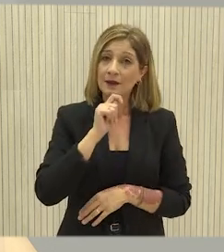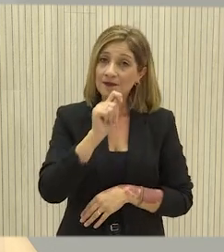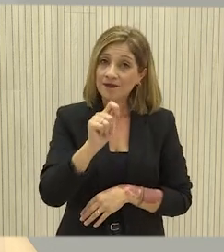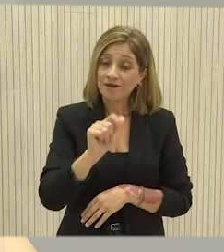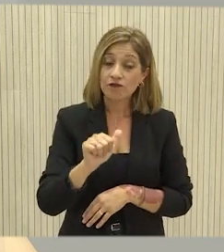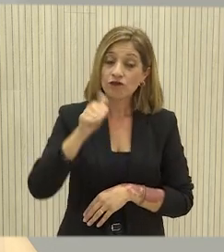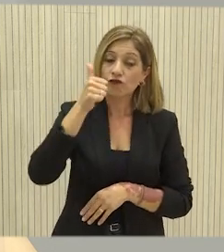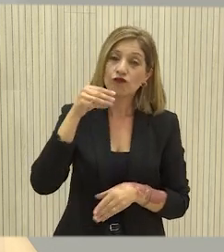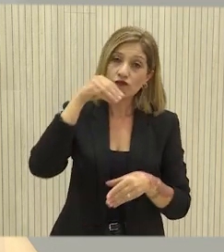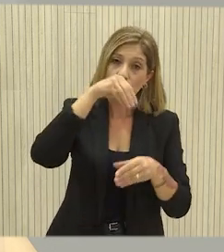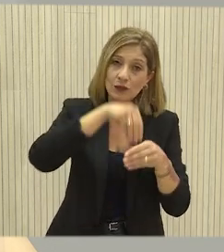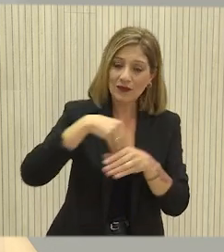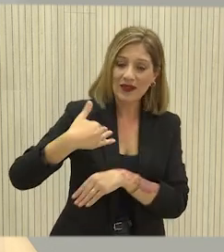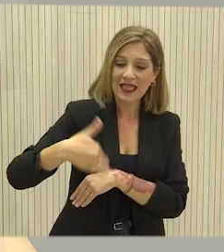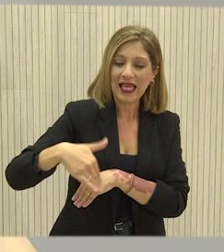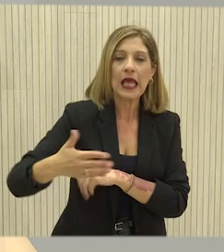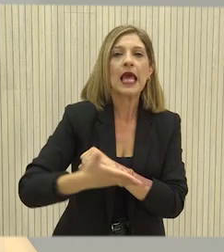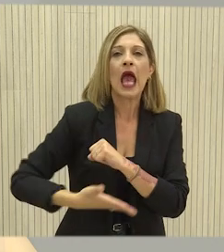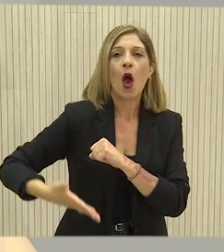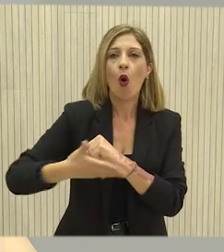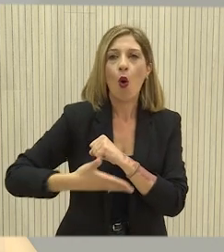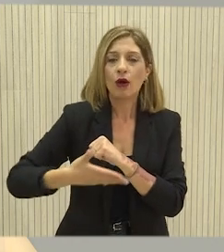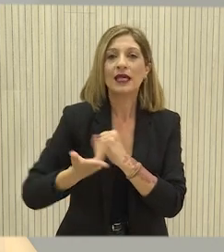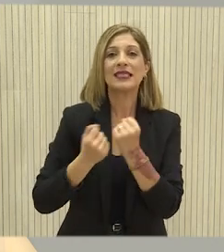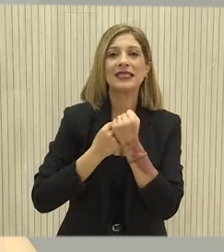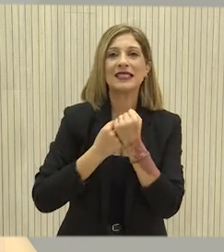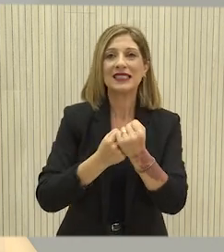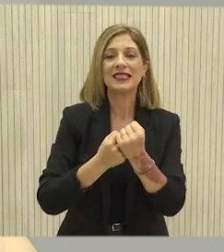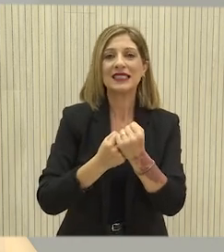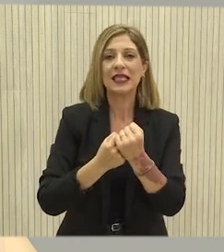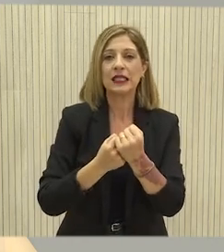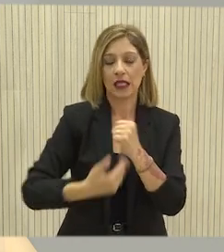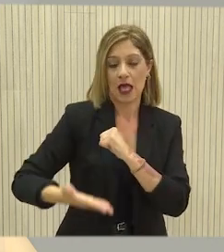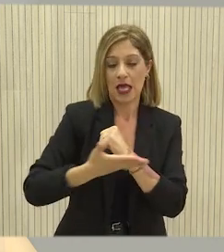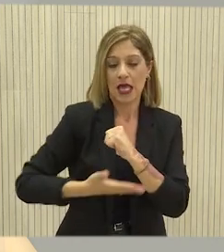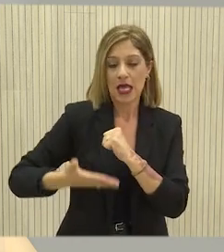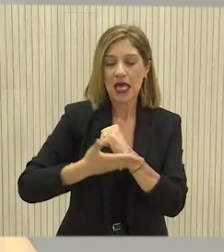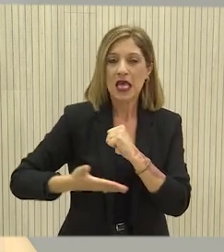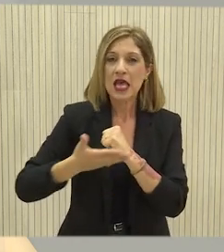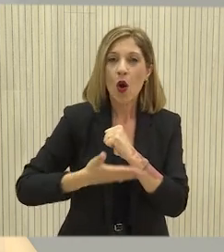πρώτης εγκατάστασης νέων γεωργών, καθώς και του μέτρου για τη στήριξη επενδύσεων στις γεωργικές